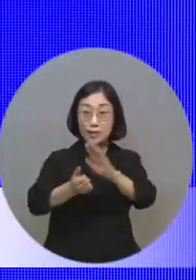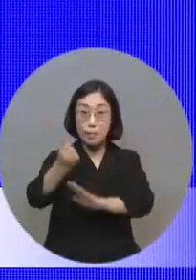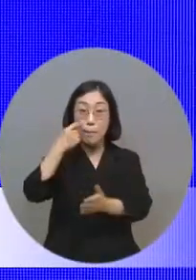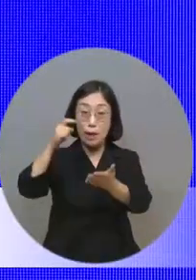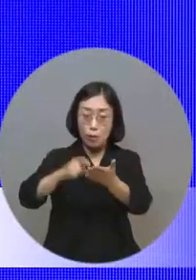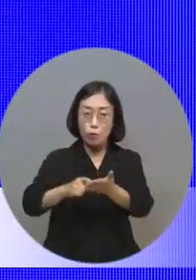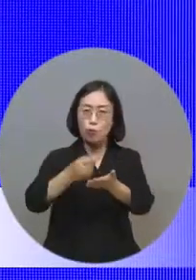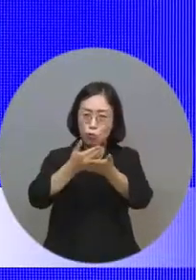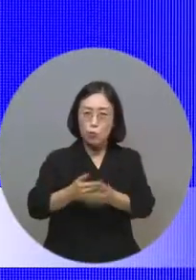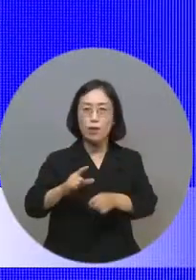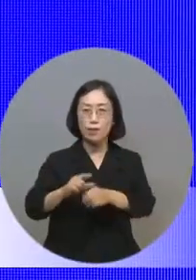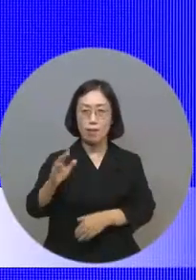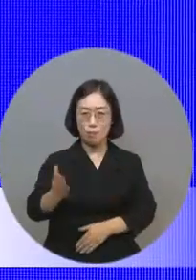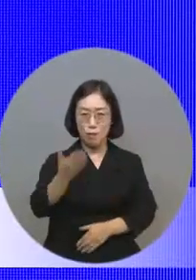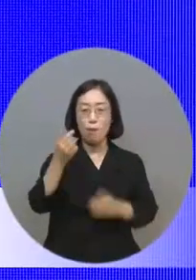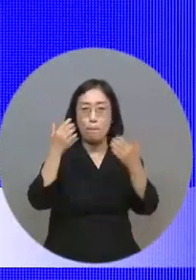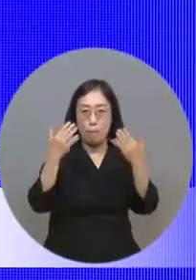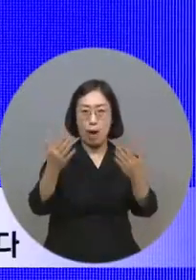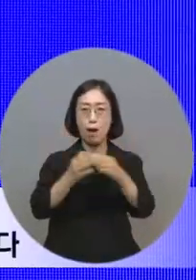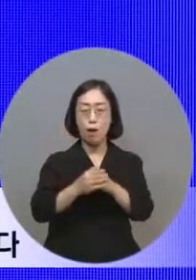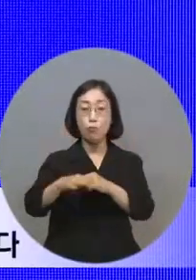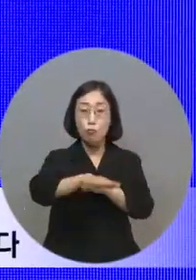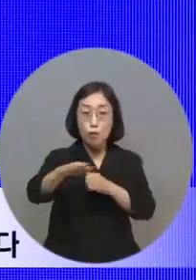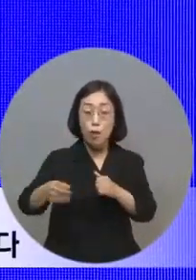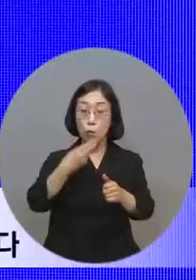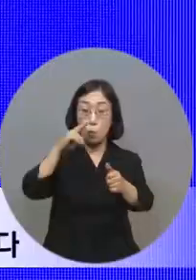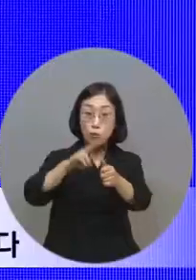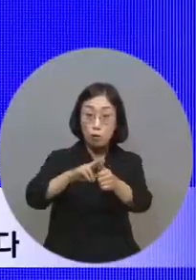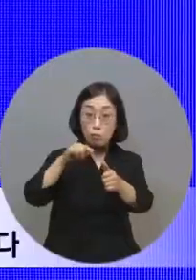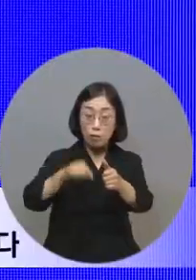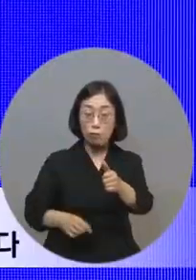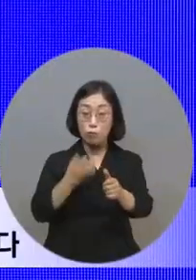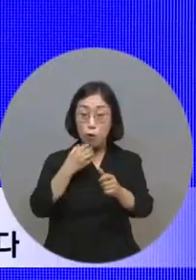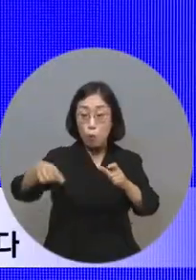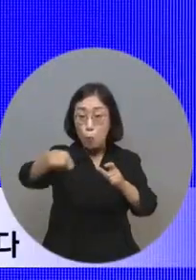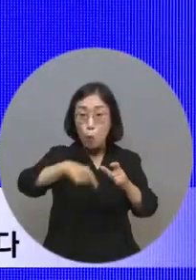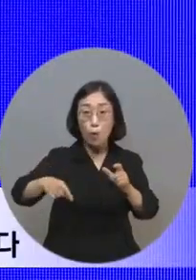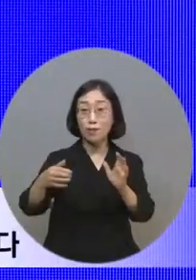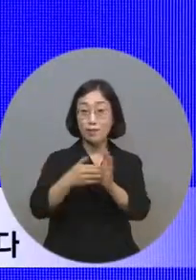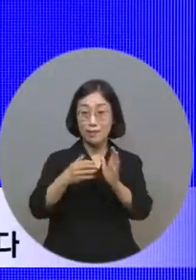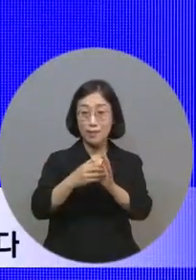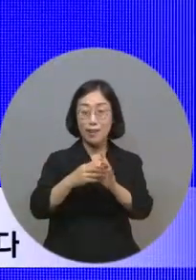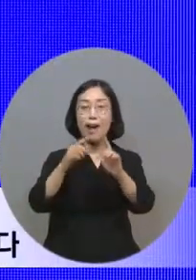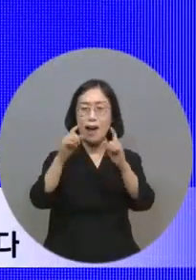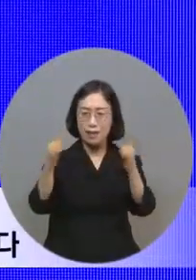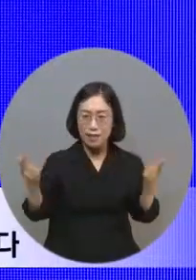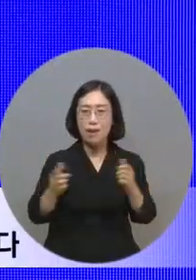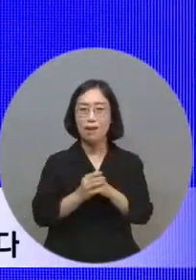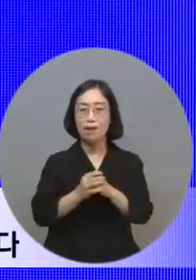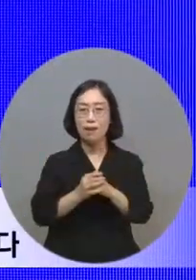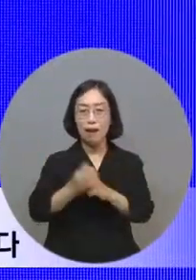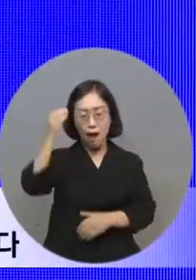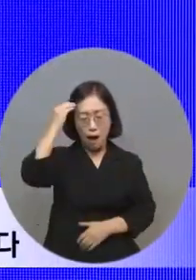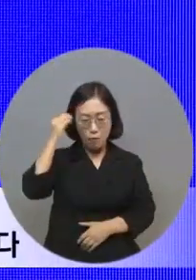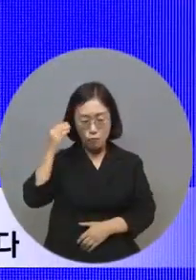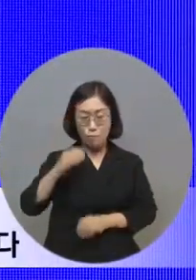시간이 되리라 확신합니다. 우리의 도전은 단지 서울의 약자 문제를 해결하기 위한 것이 아니라